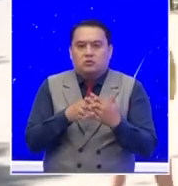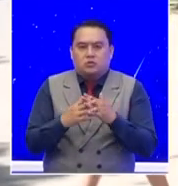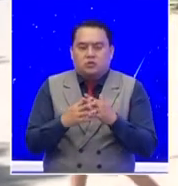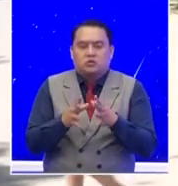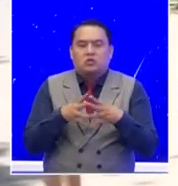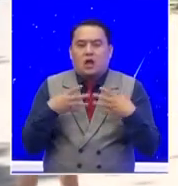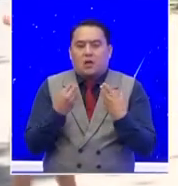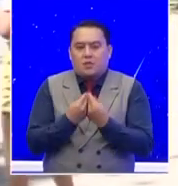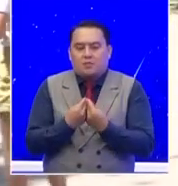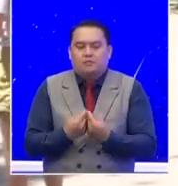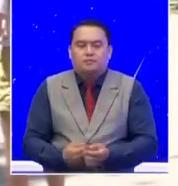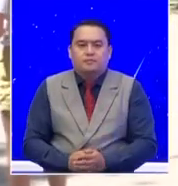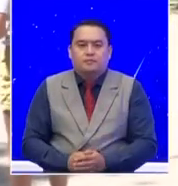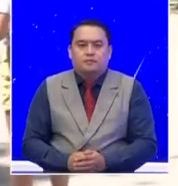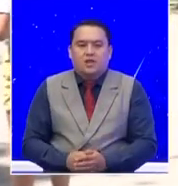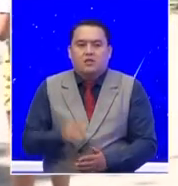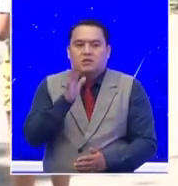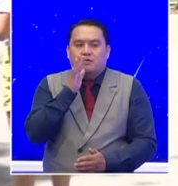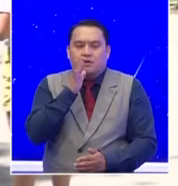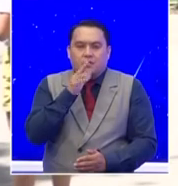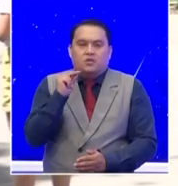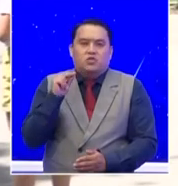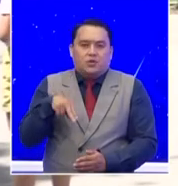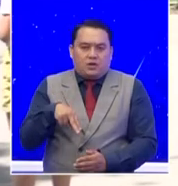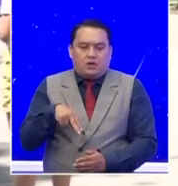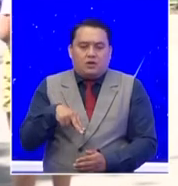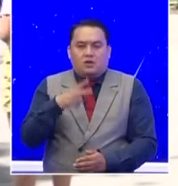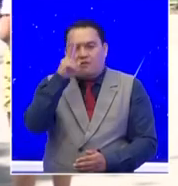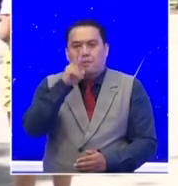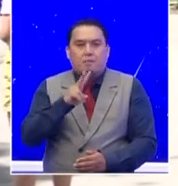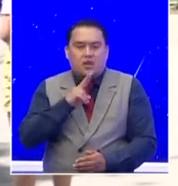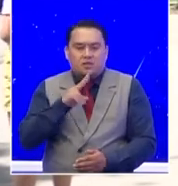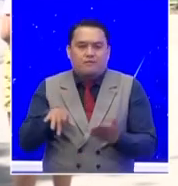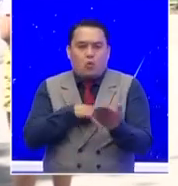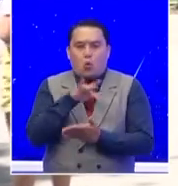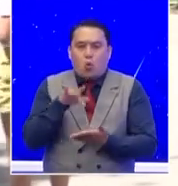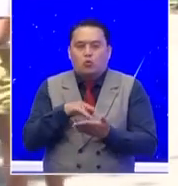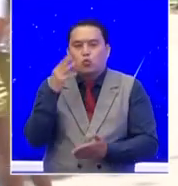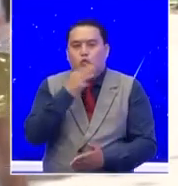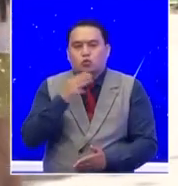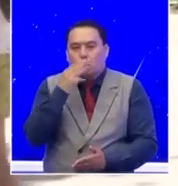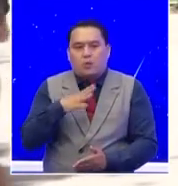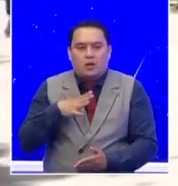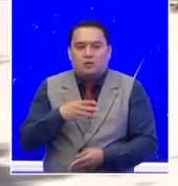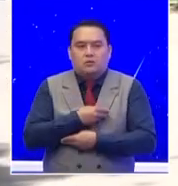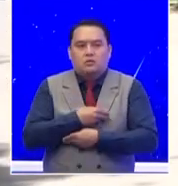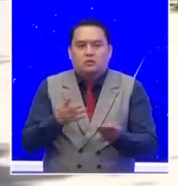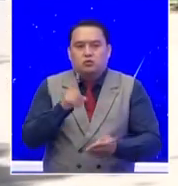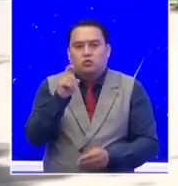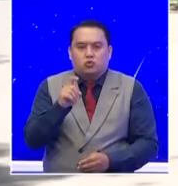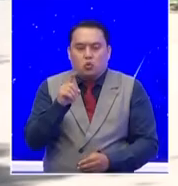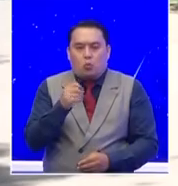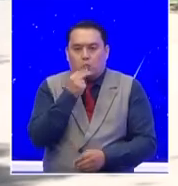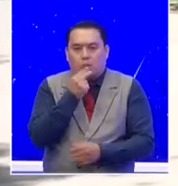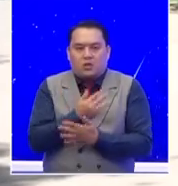который нуждается но за время чипы вот за два месяца по городу чтобы ей было разве но более 100 пар